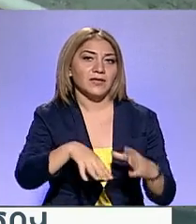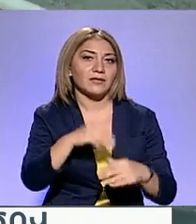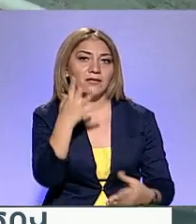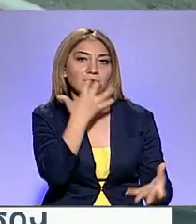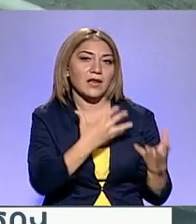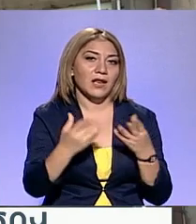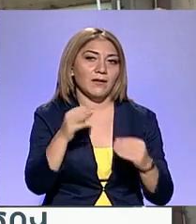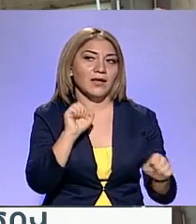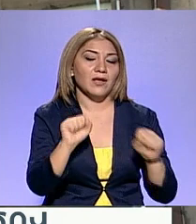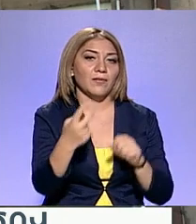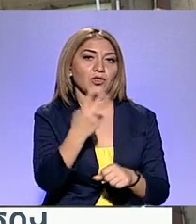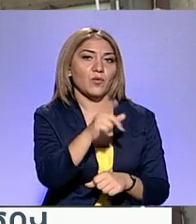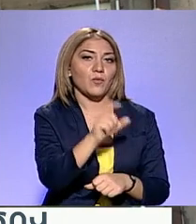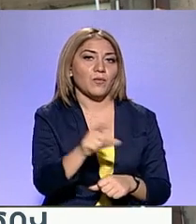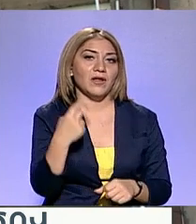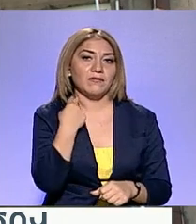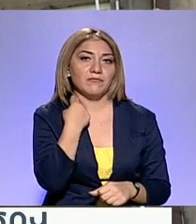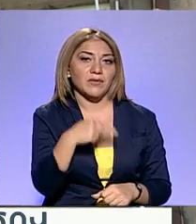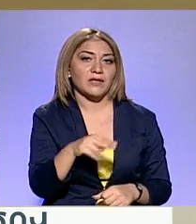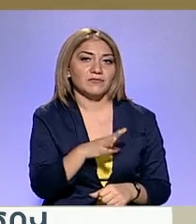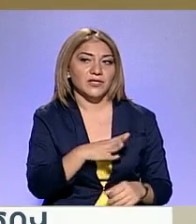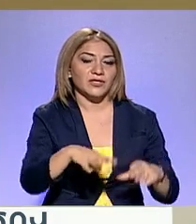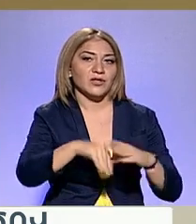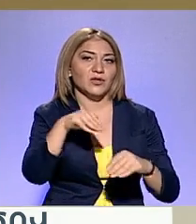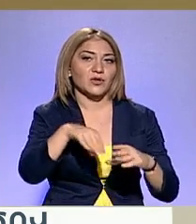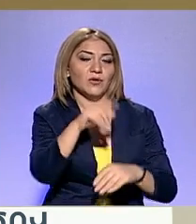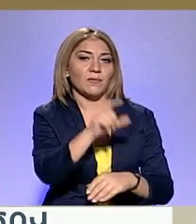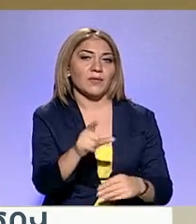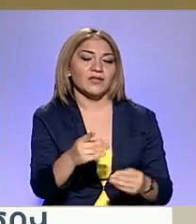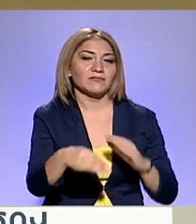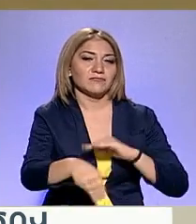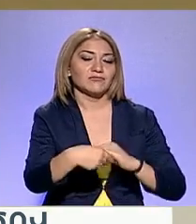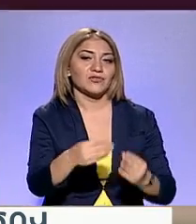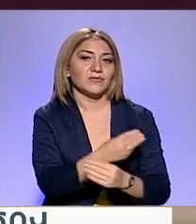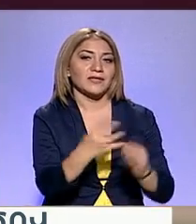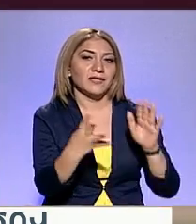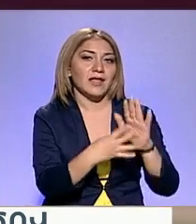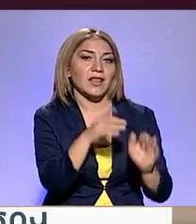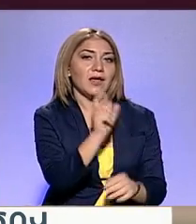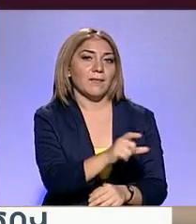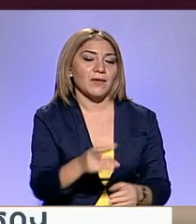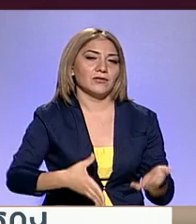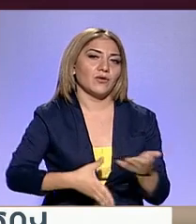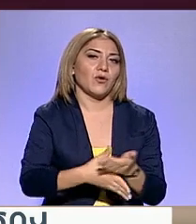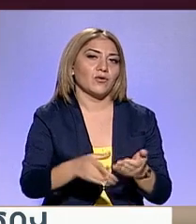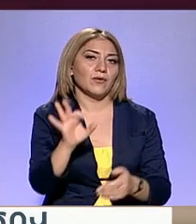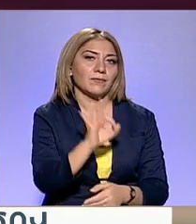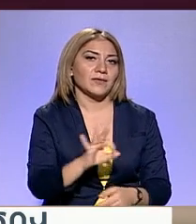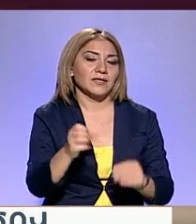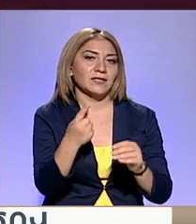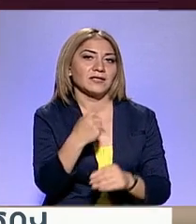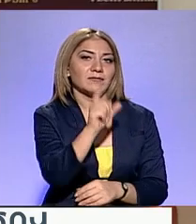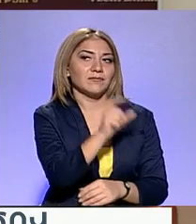Ընտրակերտարարության կազմակերպիչ երկուսին մեղադրանքի առաջադրվել ընտրողներին կաշառք տալու հոդվածով, 9 հոգու էլ նրանց աջակցելու համար։